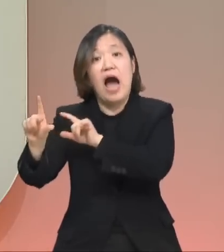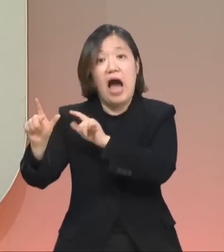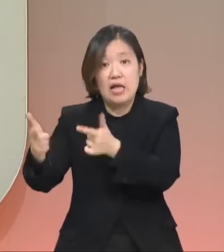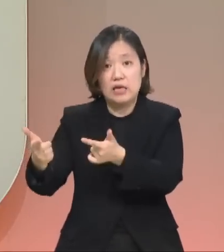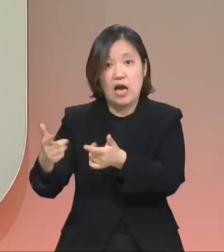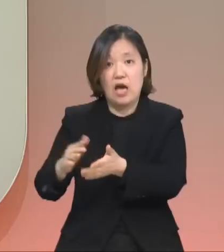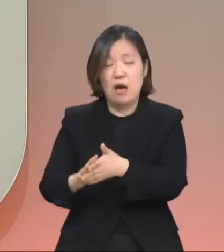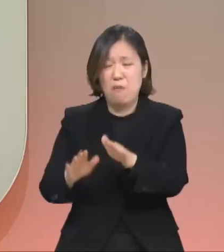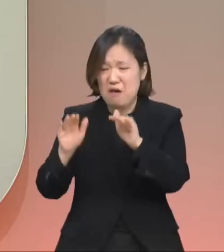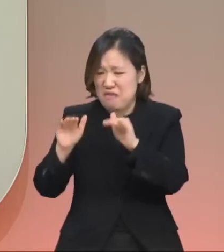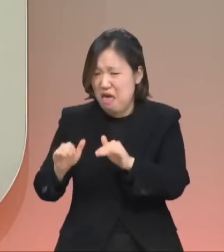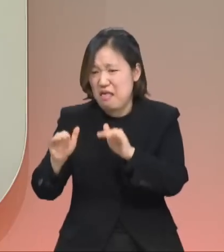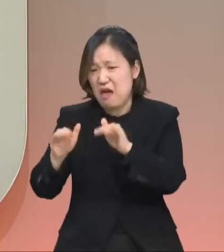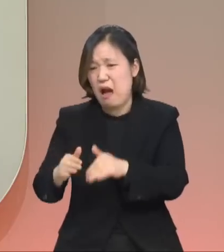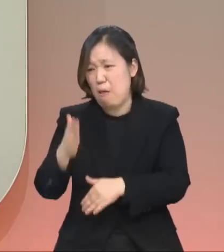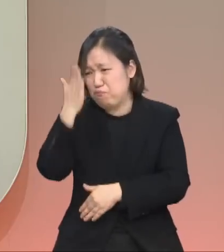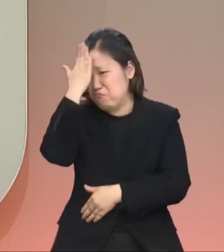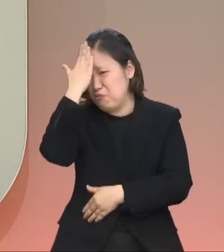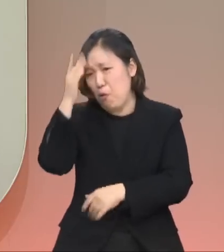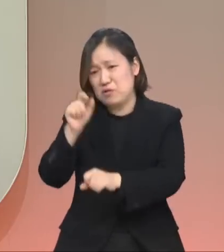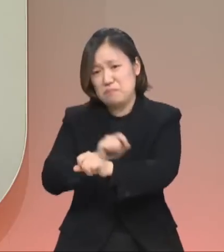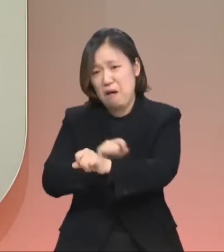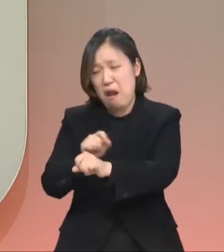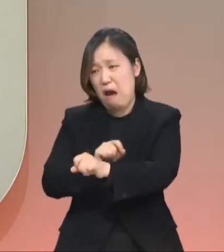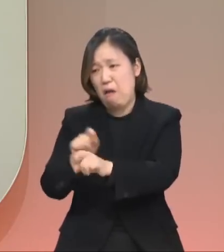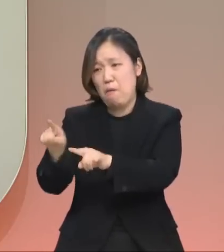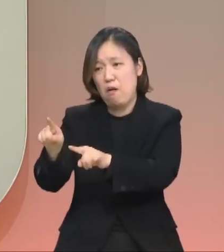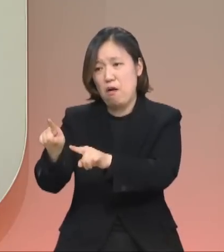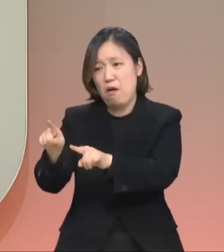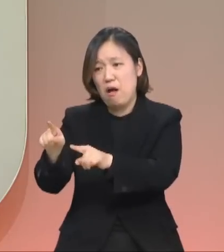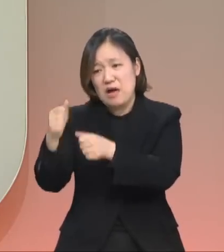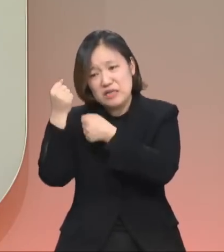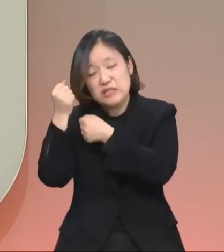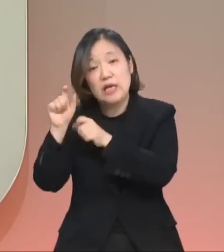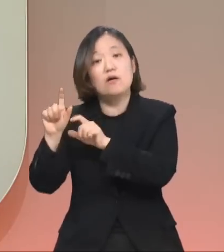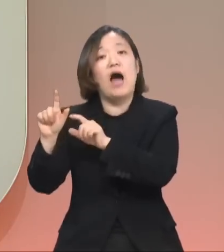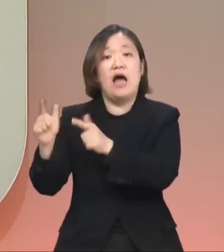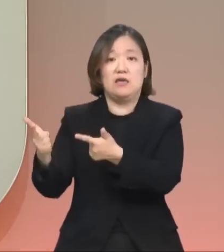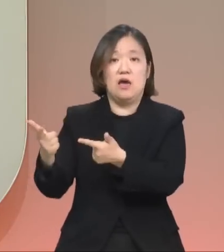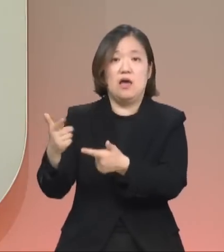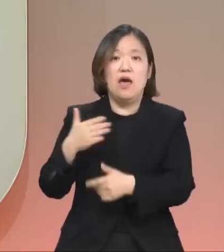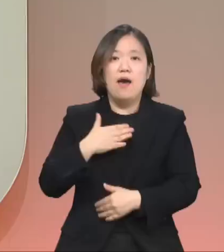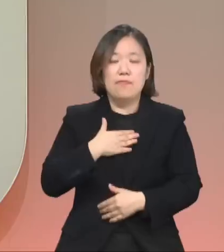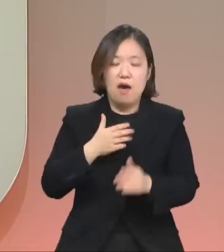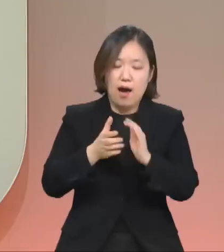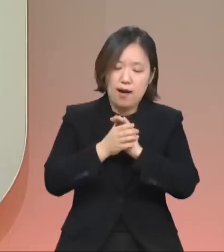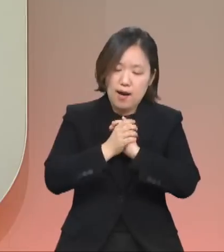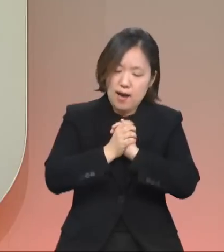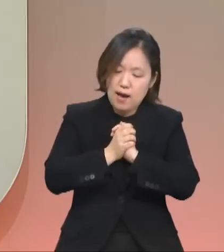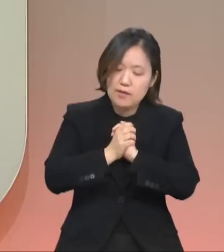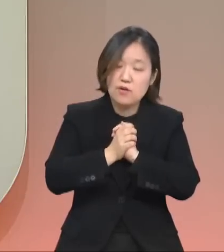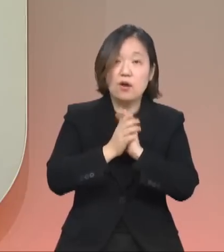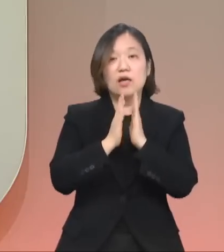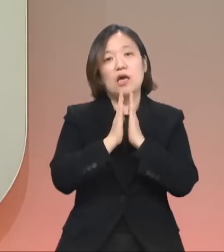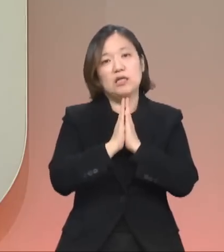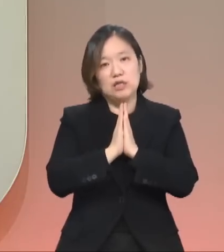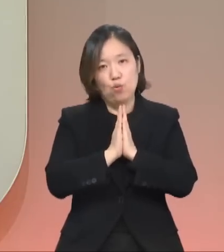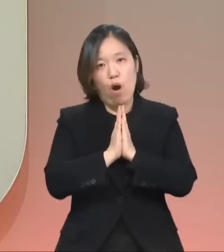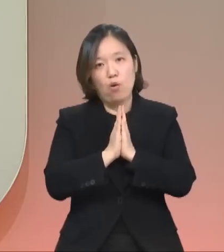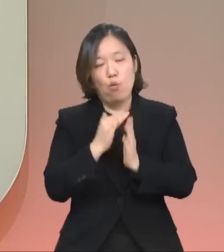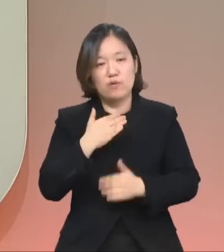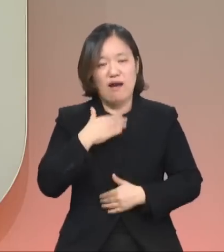부적이나 특별한 어떤 거에 의지하는게 아니라 내가 간절하게 기도하고 내가